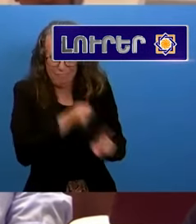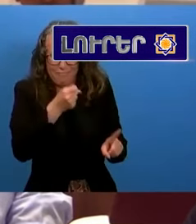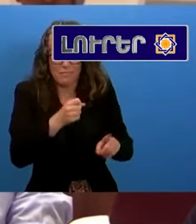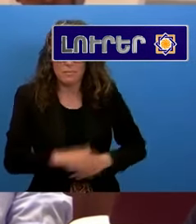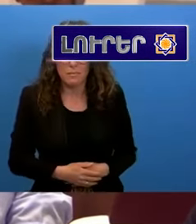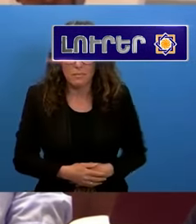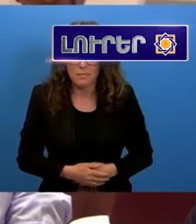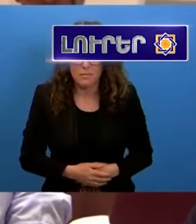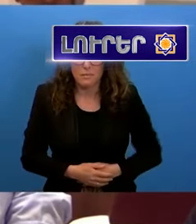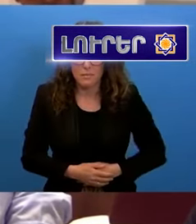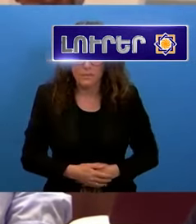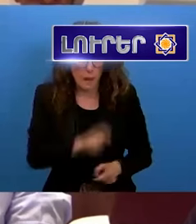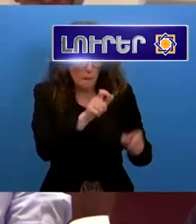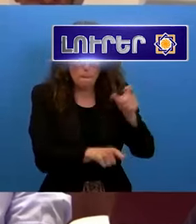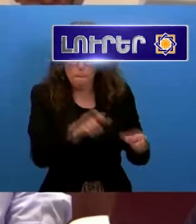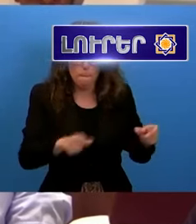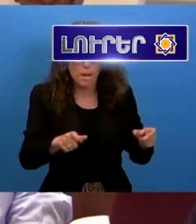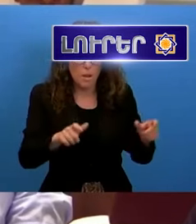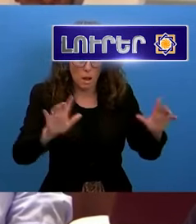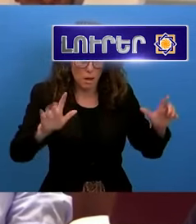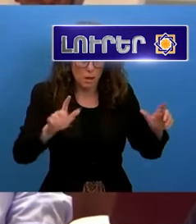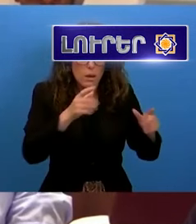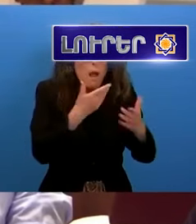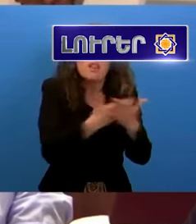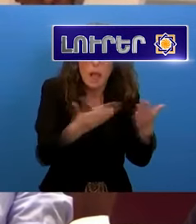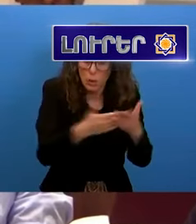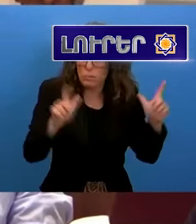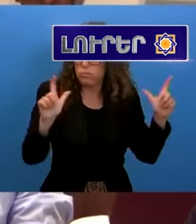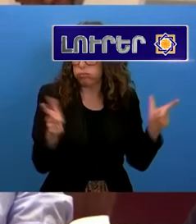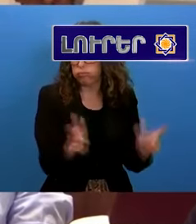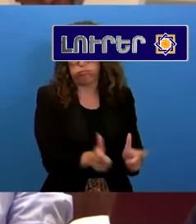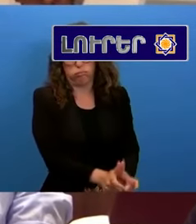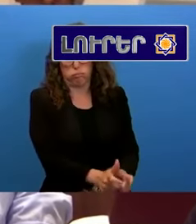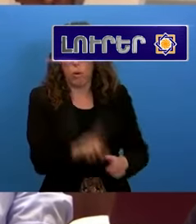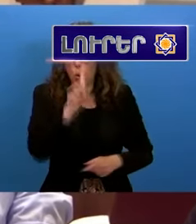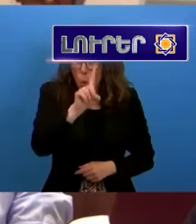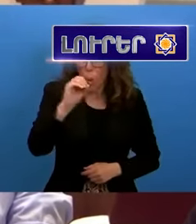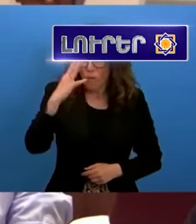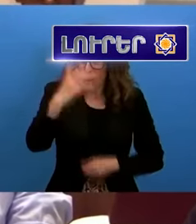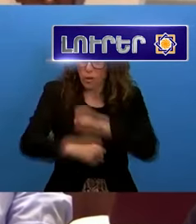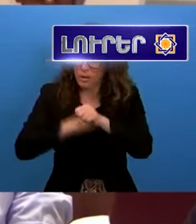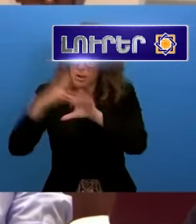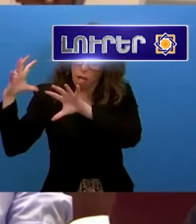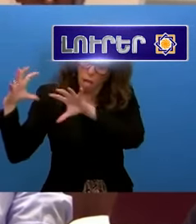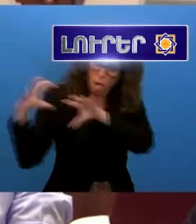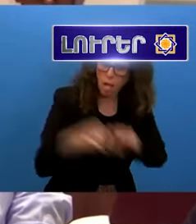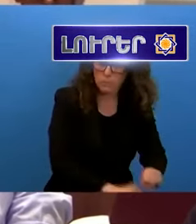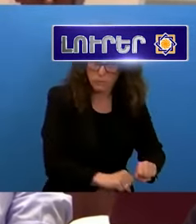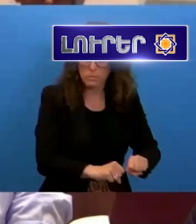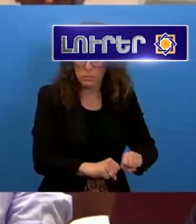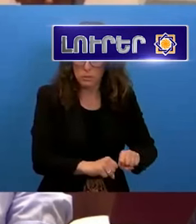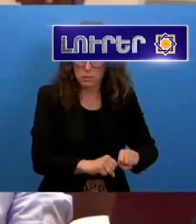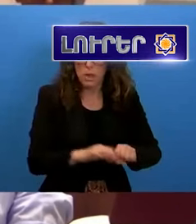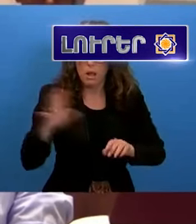մակի ամենապեծ հորջանակներին։ Կիկին լիջա Մարկոսյանը ընդգծալա հազար 1987 թվականի հունիսին ընդումված եվրոպական հորդանին